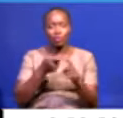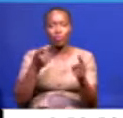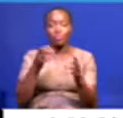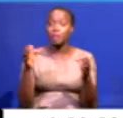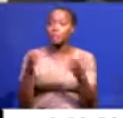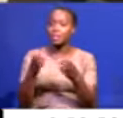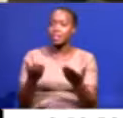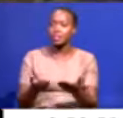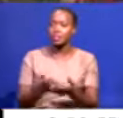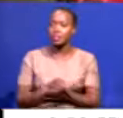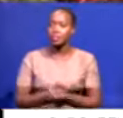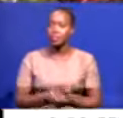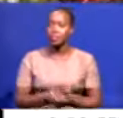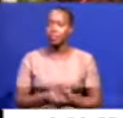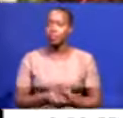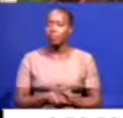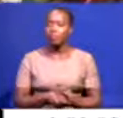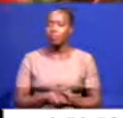hicho.